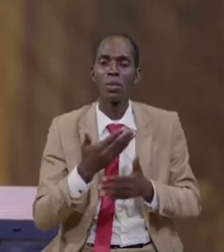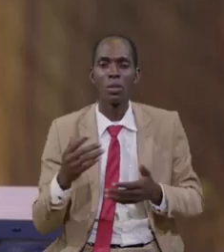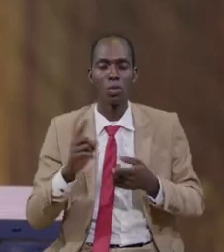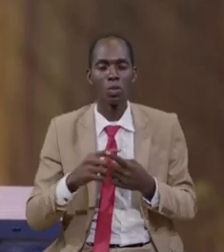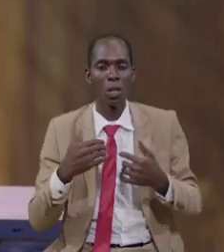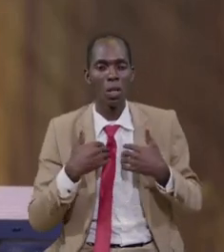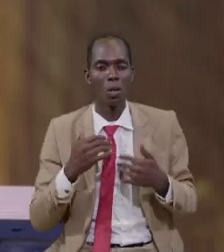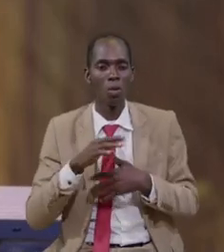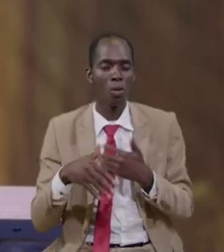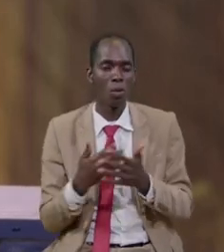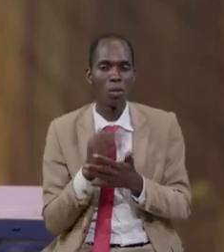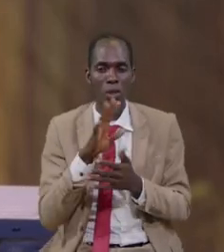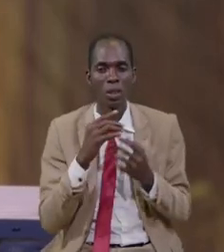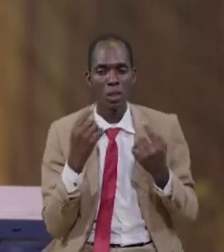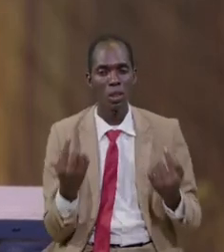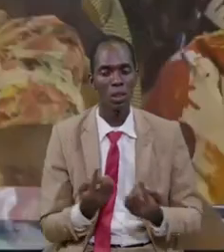pardonnés.